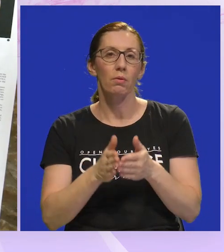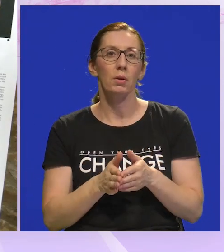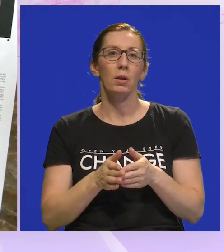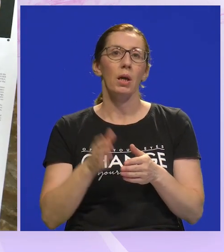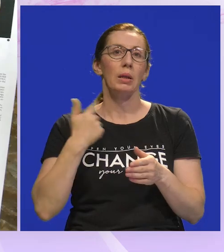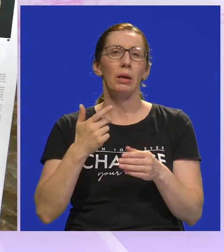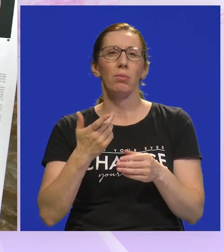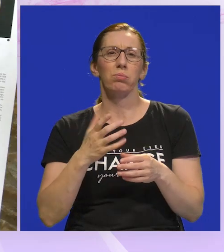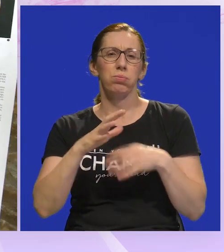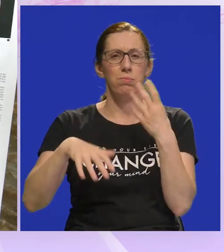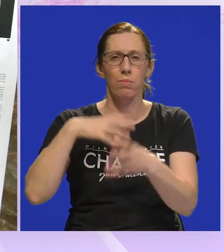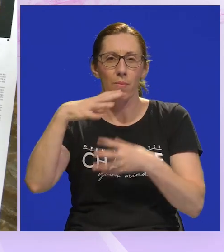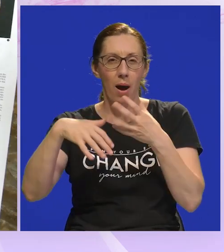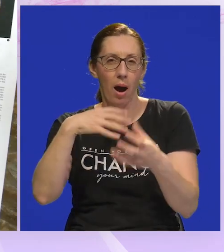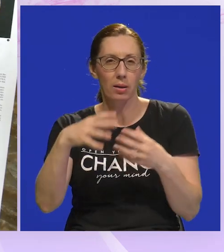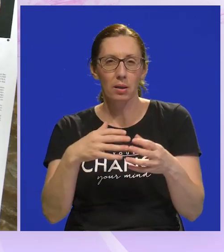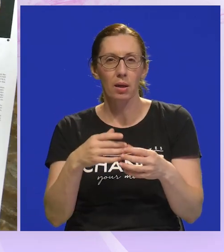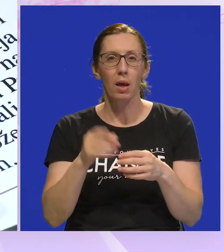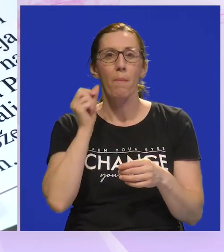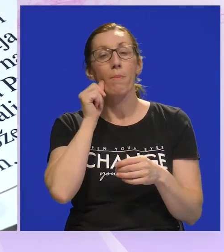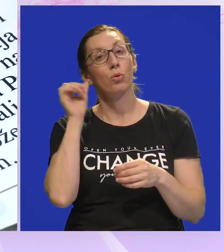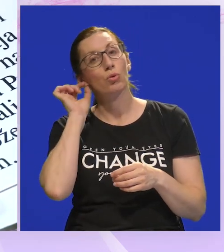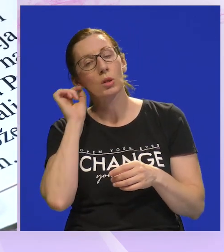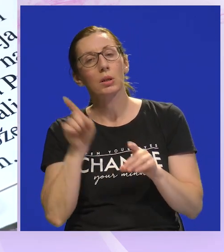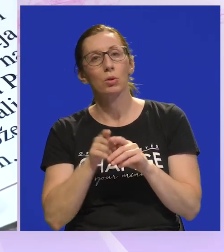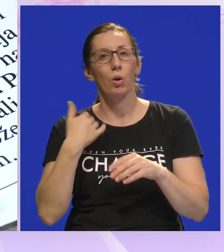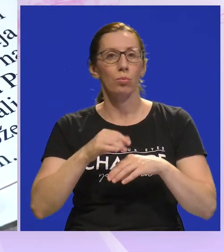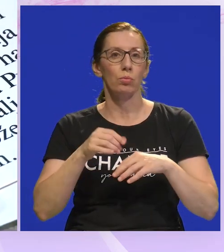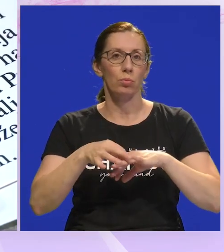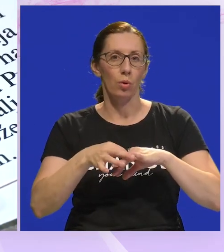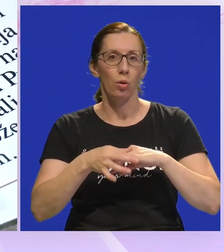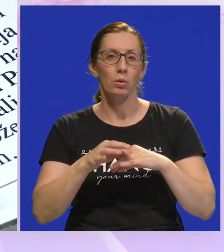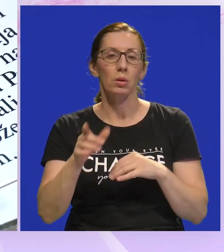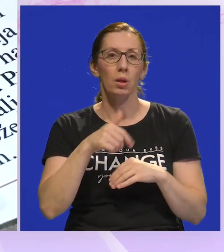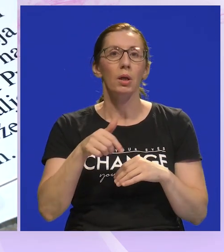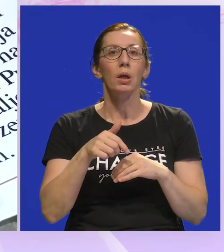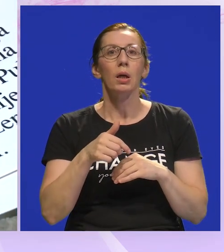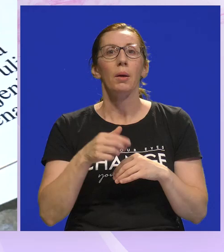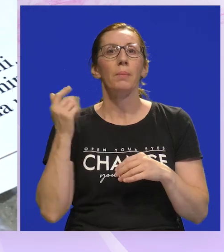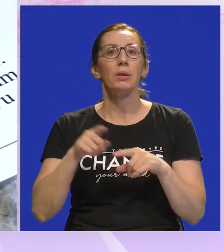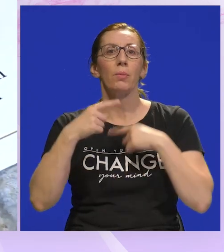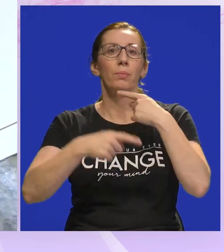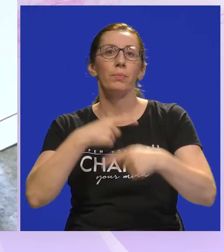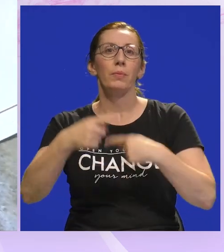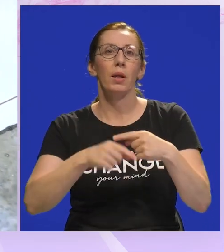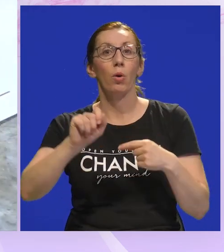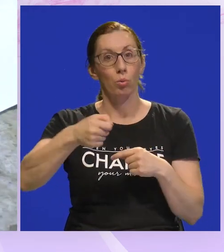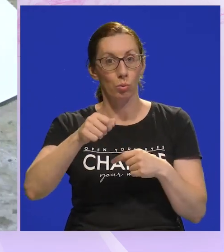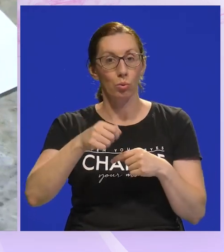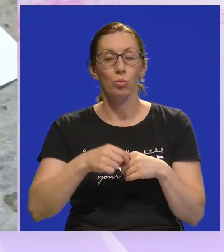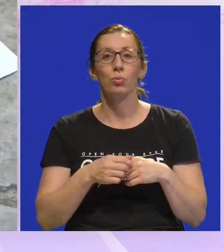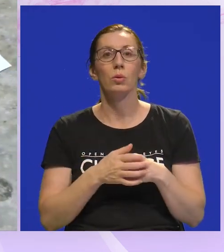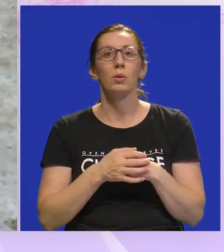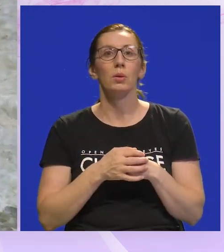neko magijsko značenje, religijsko, nosili su ga i muškarci i žene, poseban je i u posljednjoj prostoriji prsten